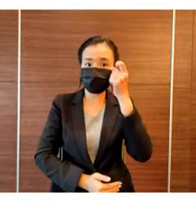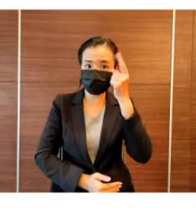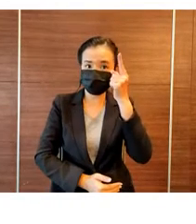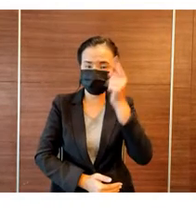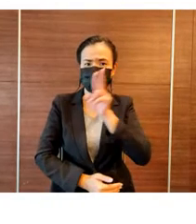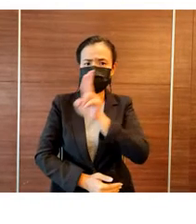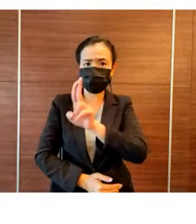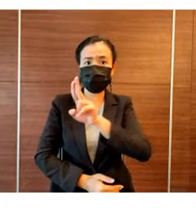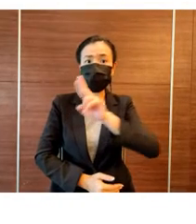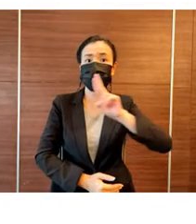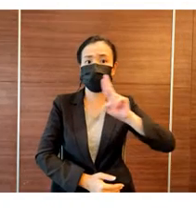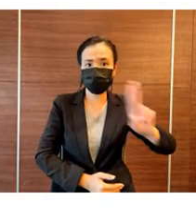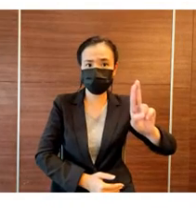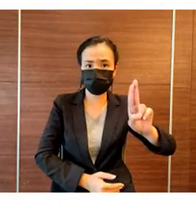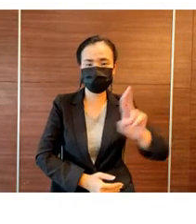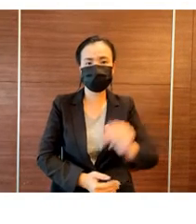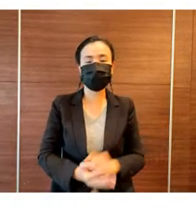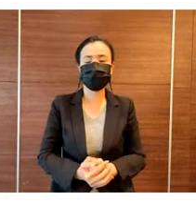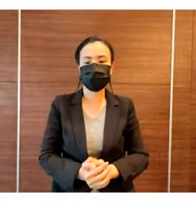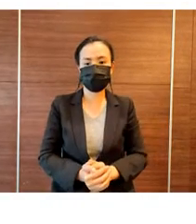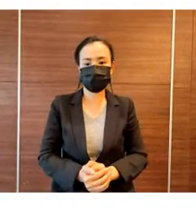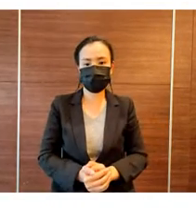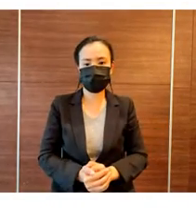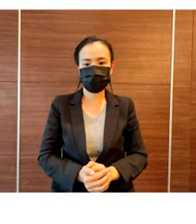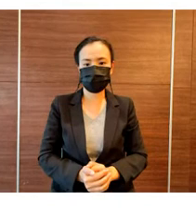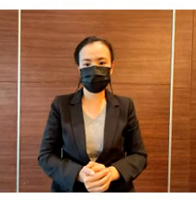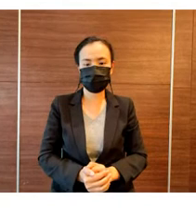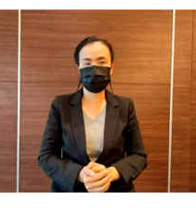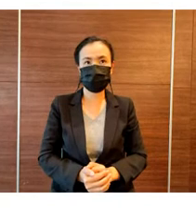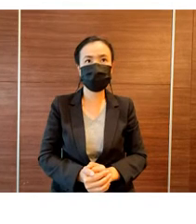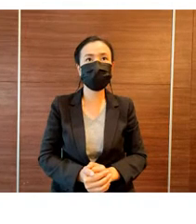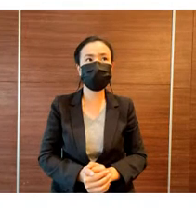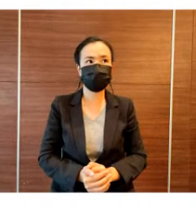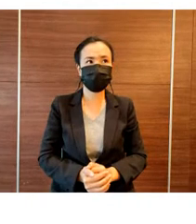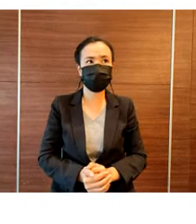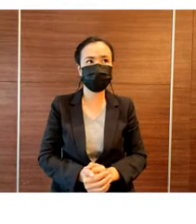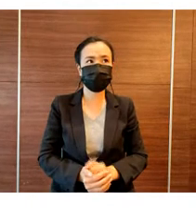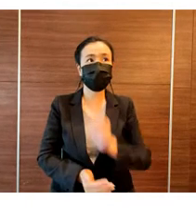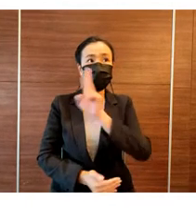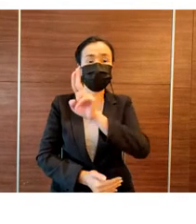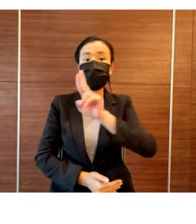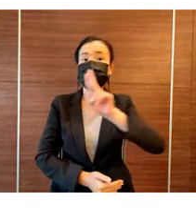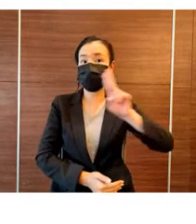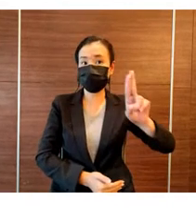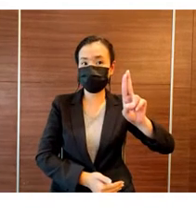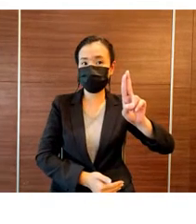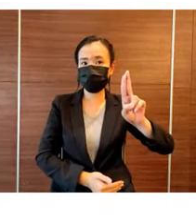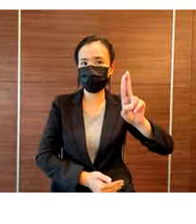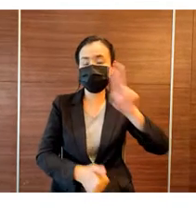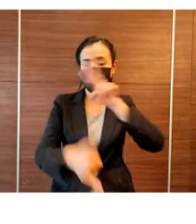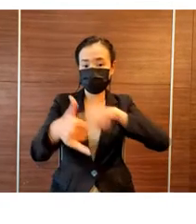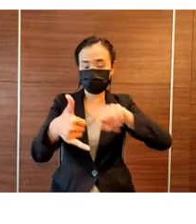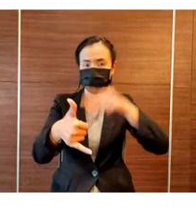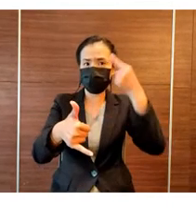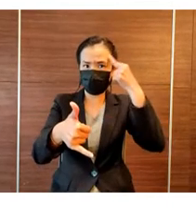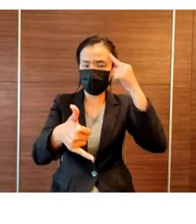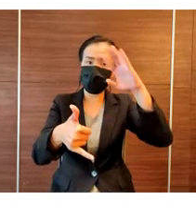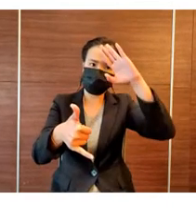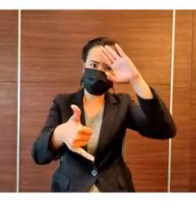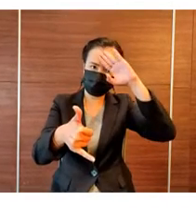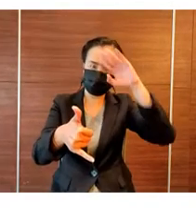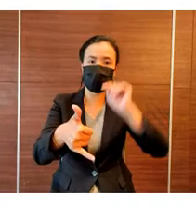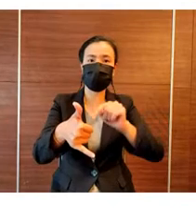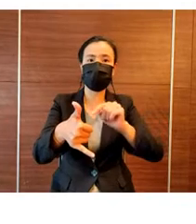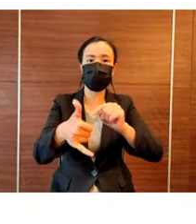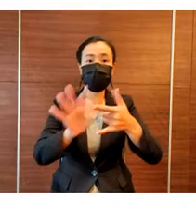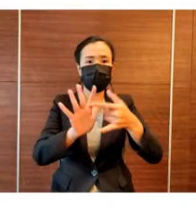อยู่เท่ากับอยู่นะครับนะจะทำให้ถ้าเผื่อเราบอกอยู่เท่ากับอยู่นะให้ตรวจเจอกินยาแล้ว ข้าก็